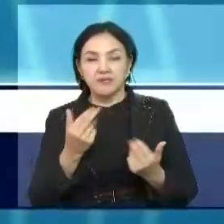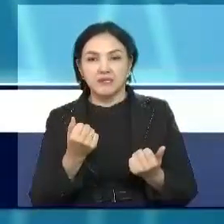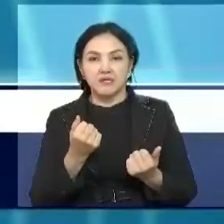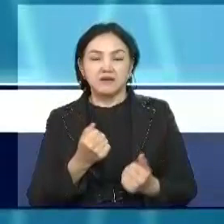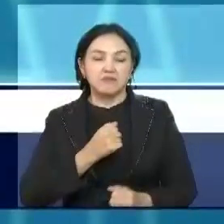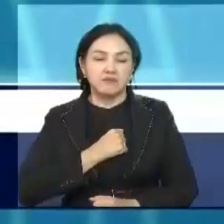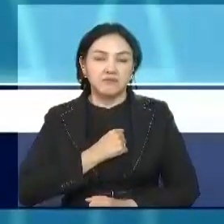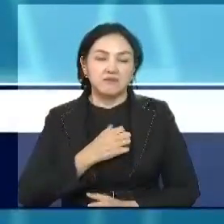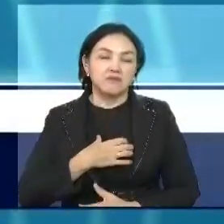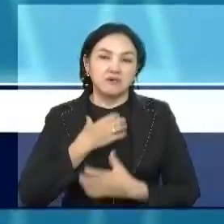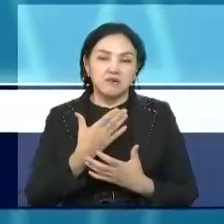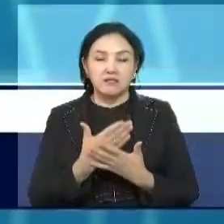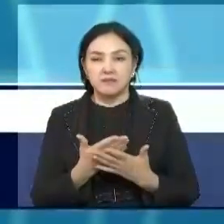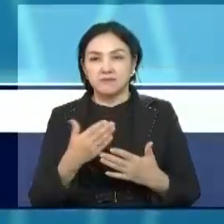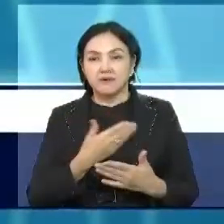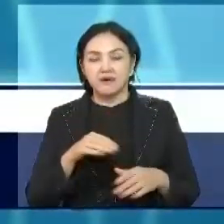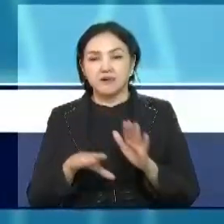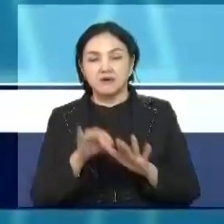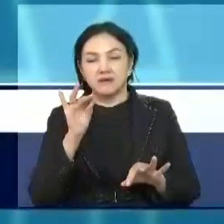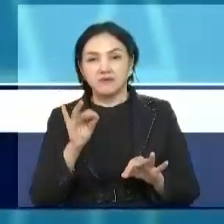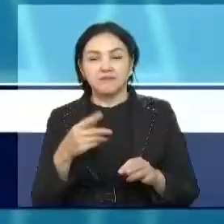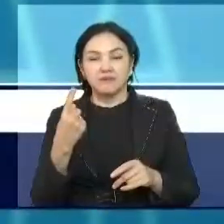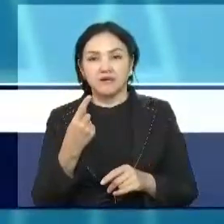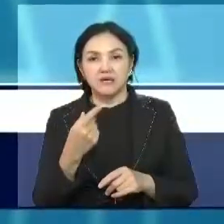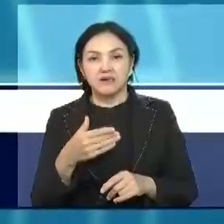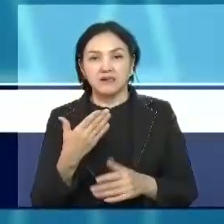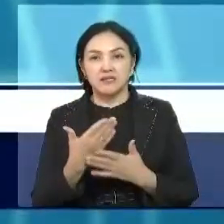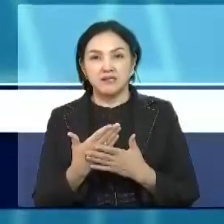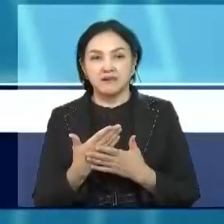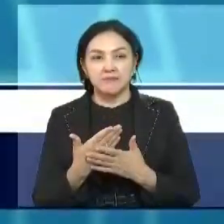плачевном состоянии. В этой связи мы их выбрали на